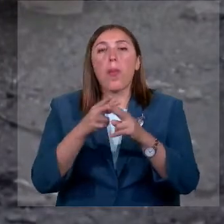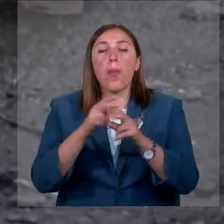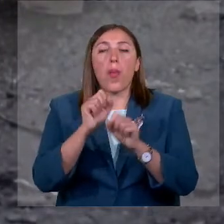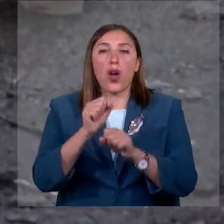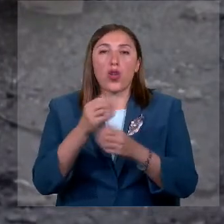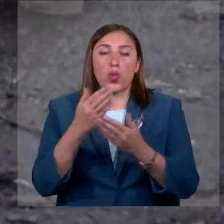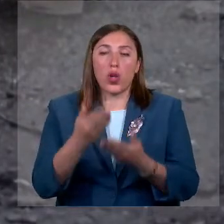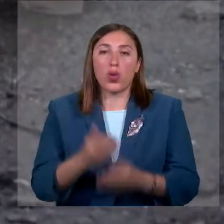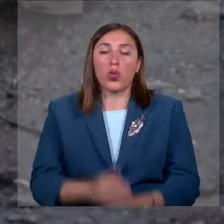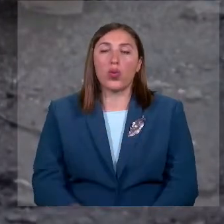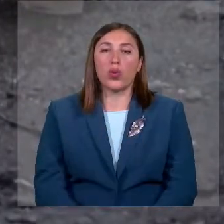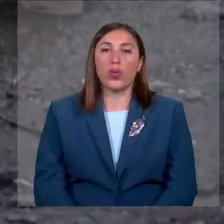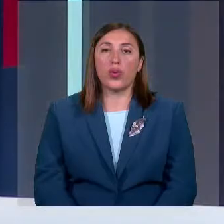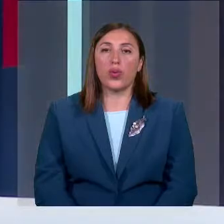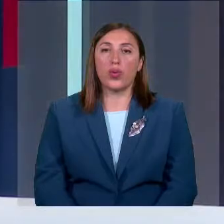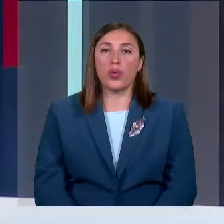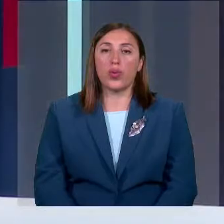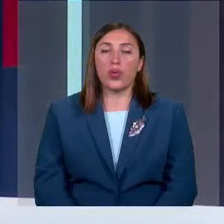պաշտպանությունը։